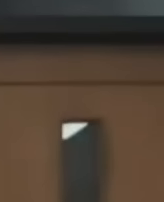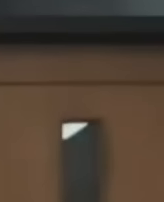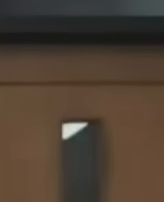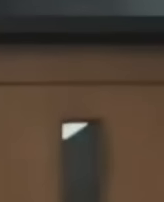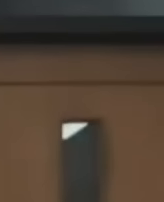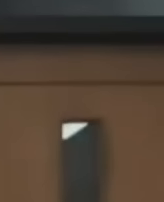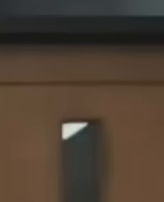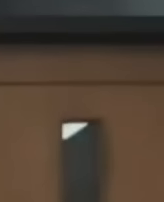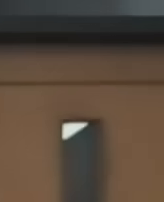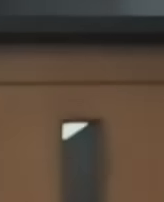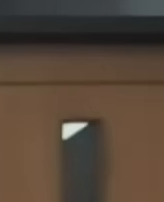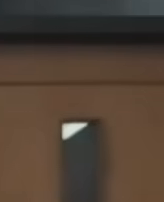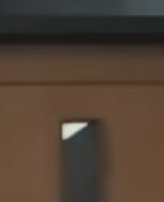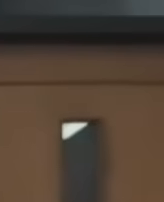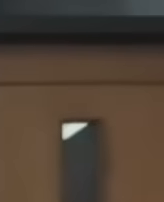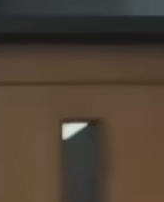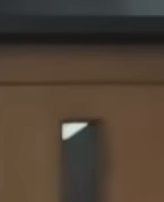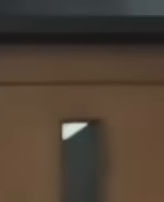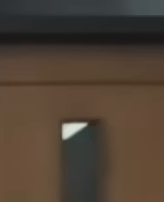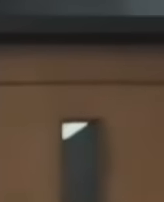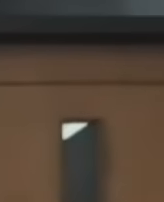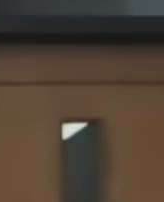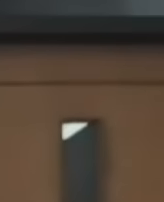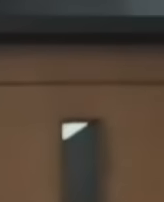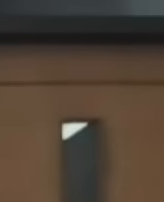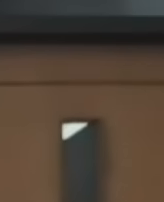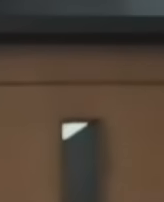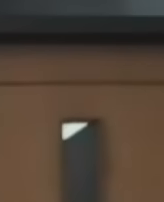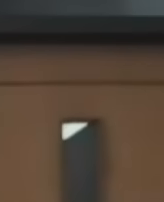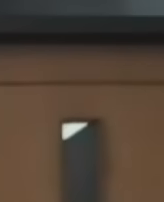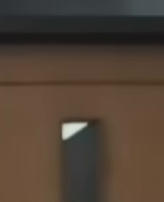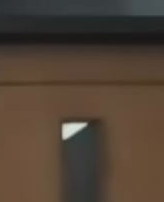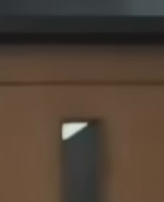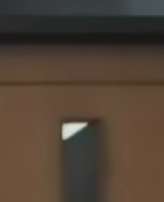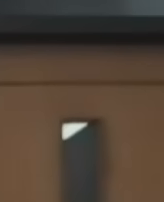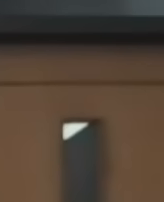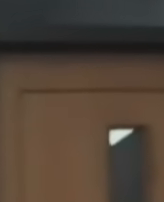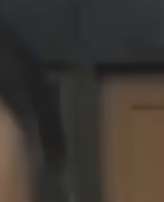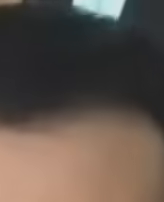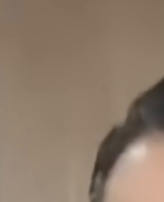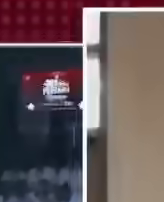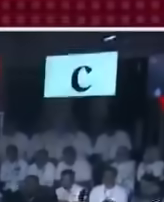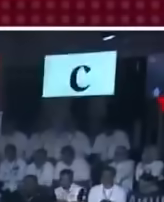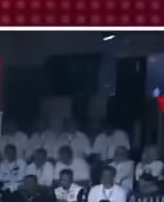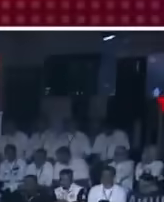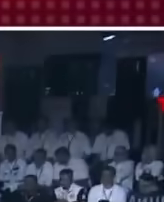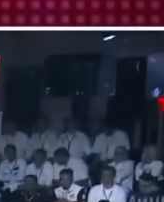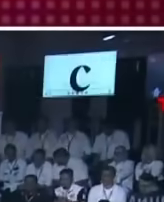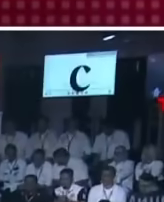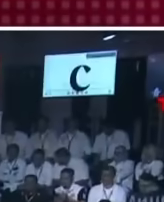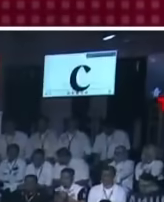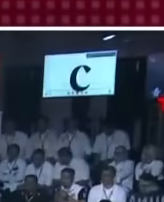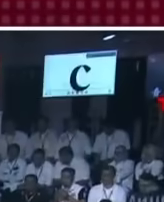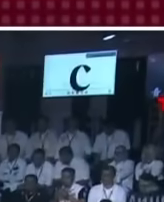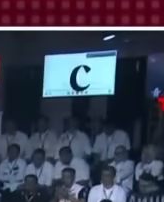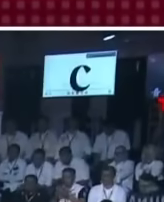suka sediksi tapi ketika di mereka ditanya dipilih yang seperti apa mereka memilih dengan preferensi yang serius Jadi kalau Saya